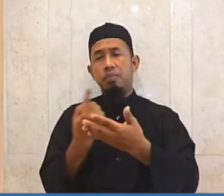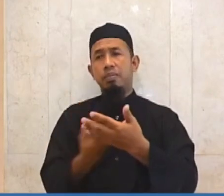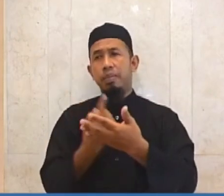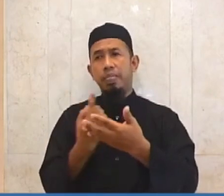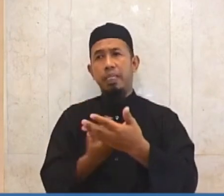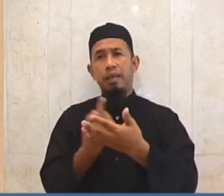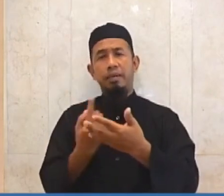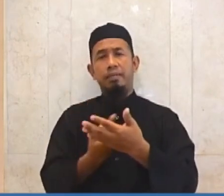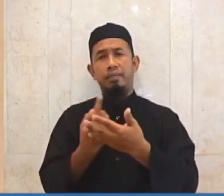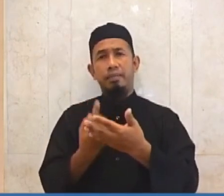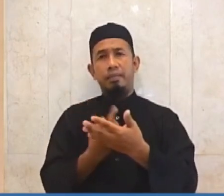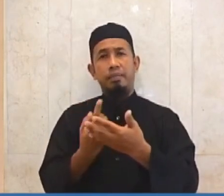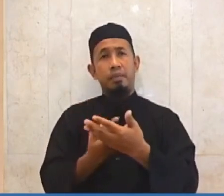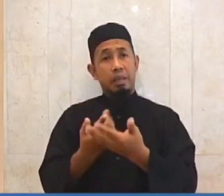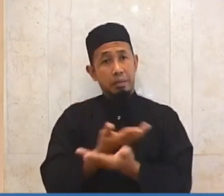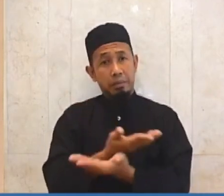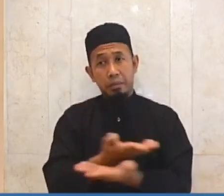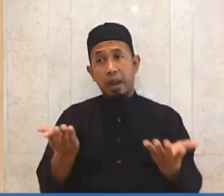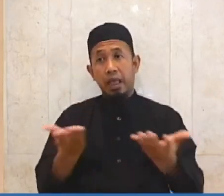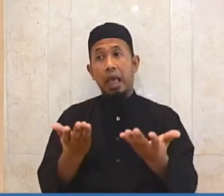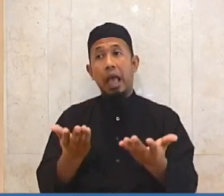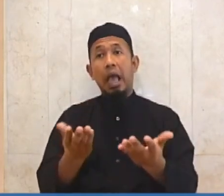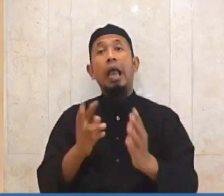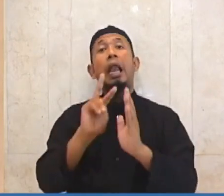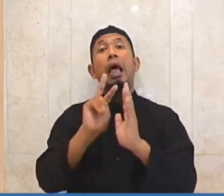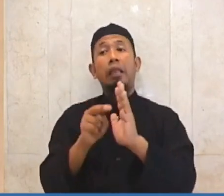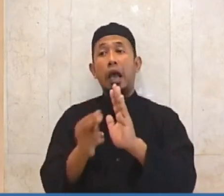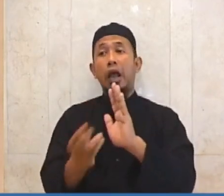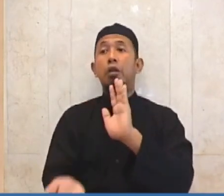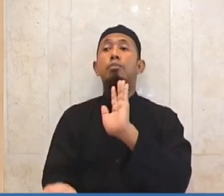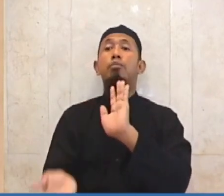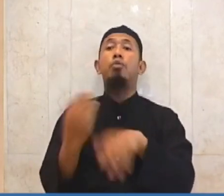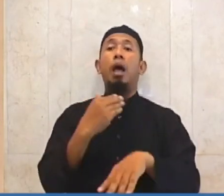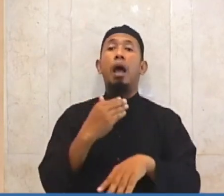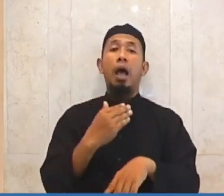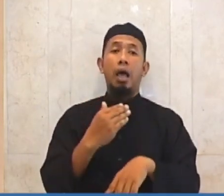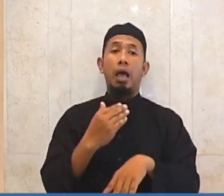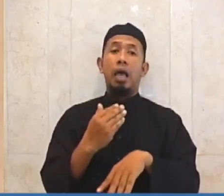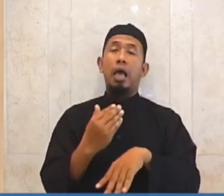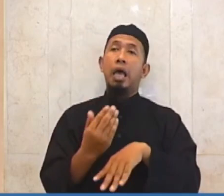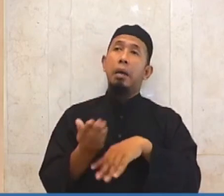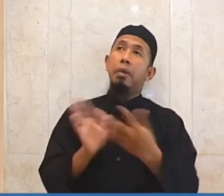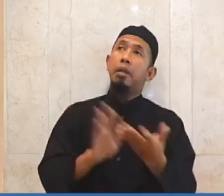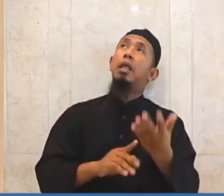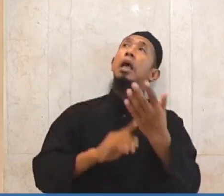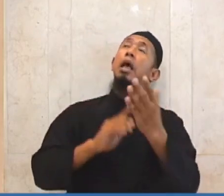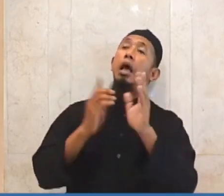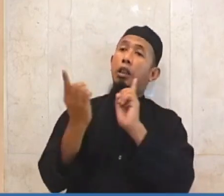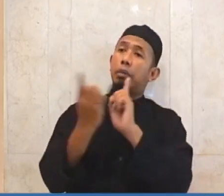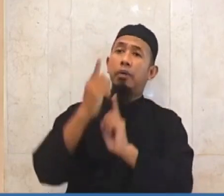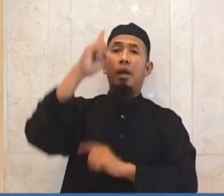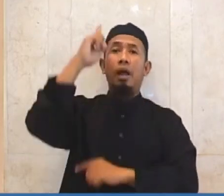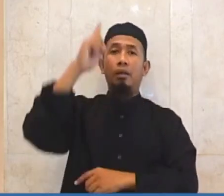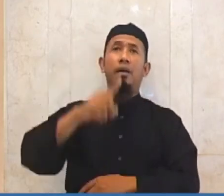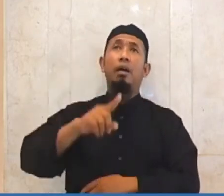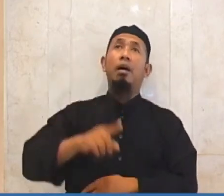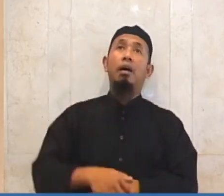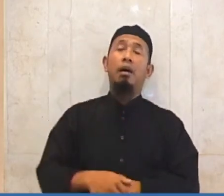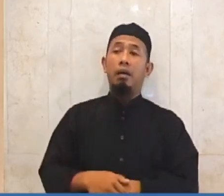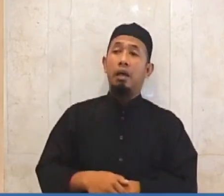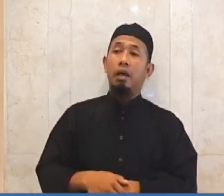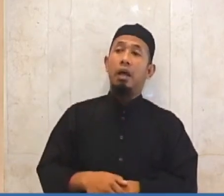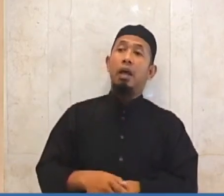wasahatukumtumun mereka akan dikembalikan kepada Allah yang maha tahu yang gaib lalu akan